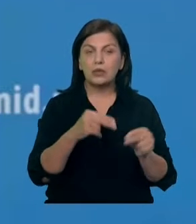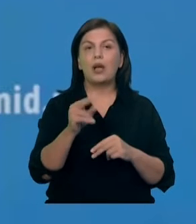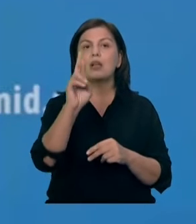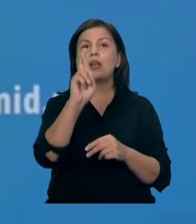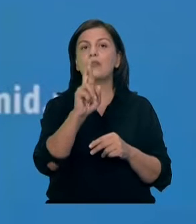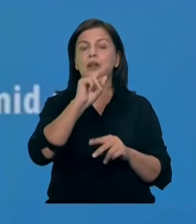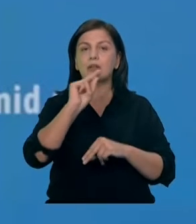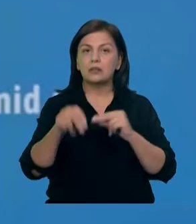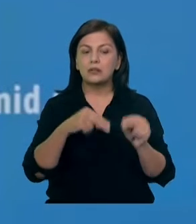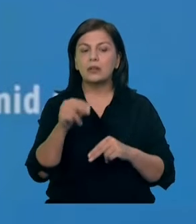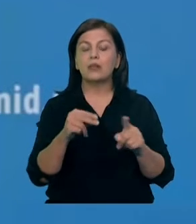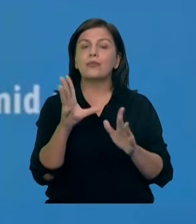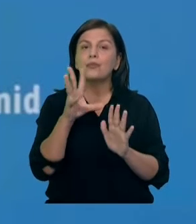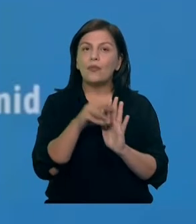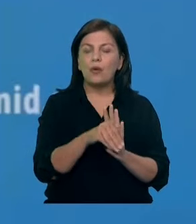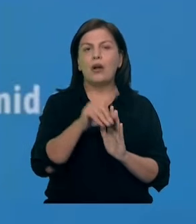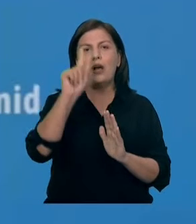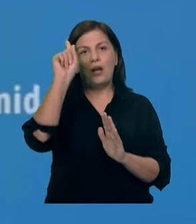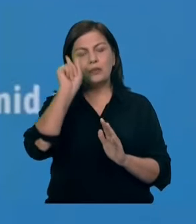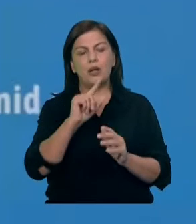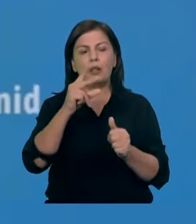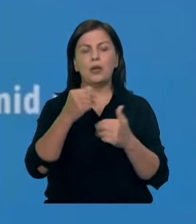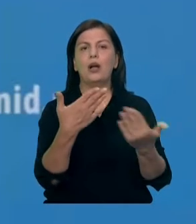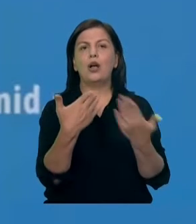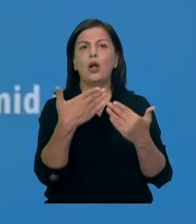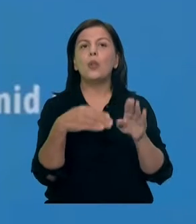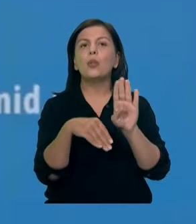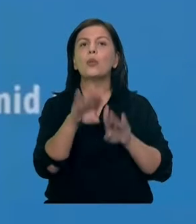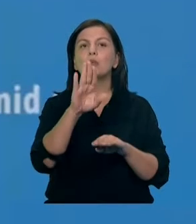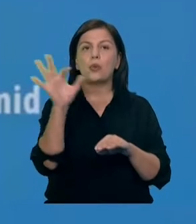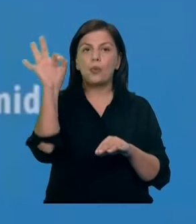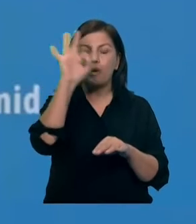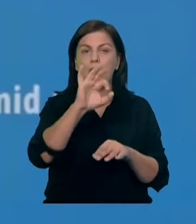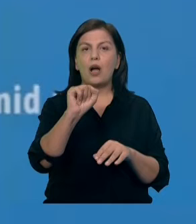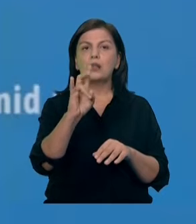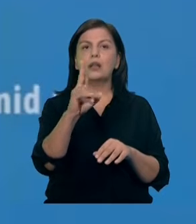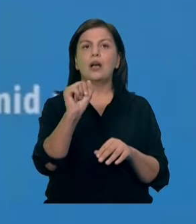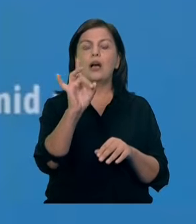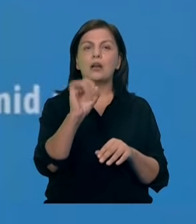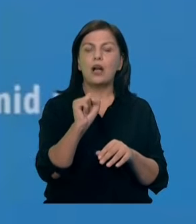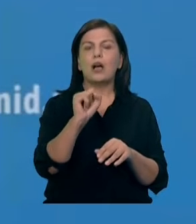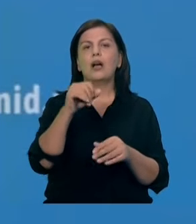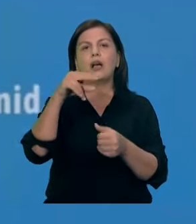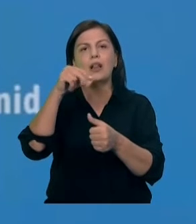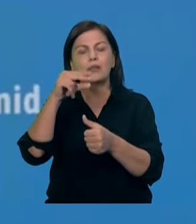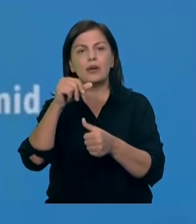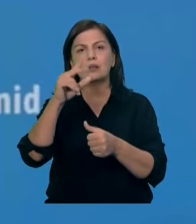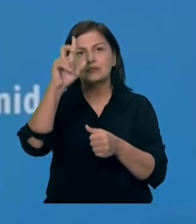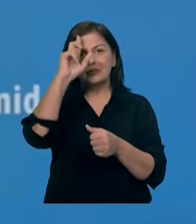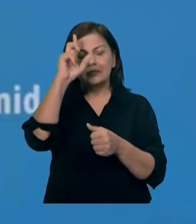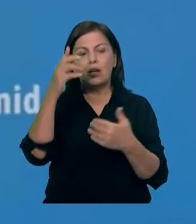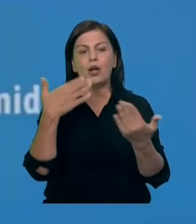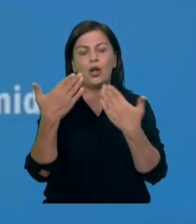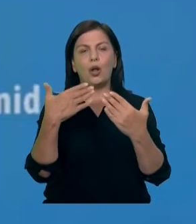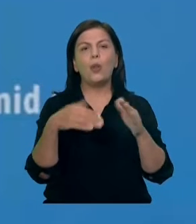geçmesi kontekstinde Azərbaycan-Ermənistan münasibetlerinin normallaşması ile beraber Ankara-İravan münasibetlerinin de normallaşması regionda